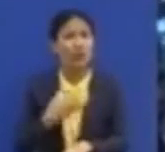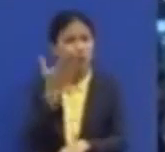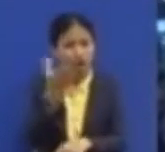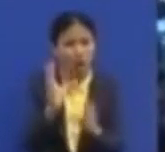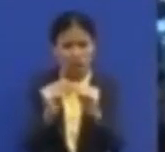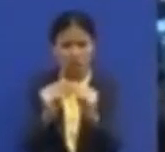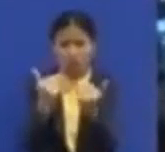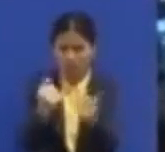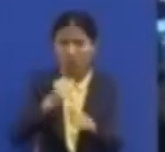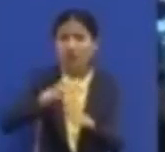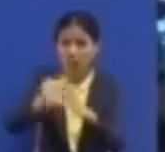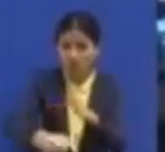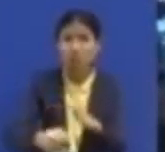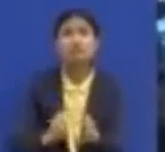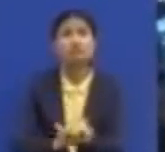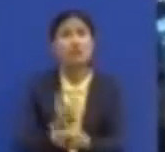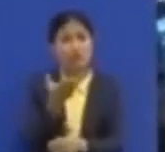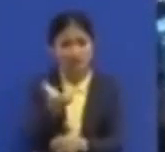ากครับแค่นี้แหละครับ